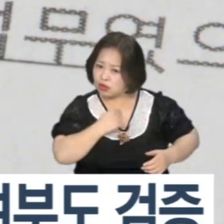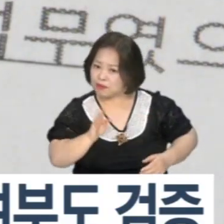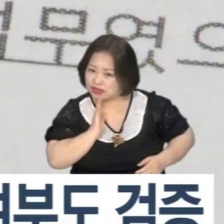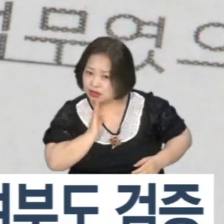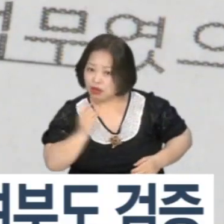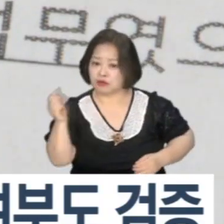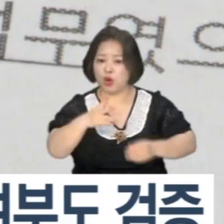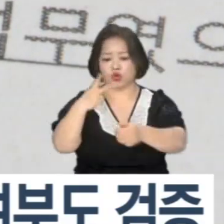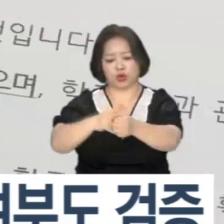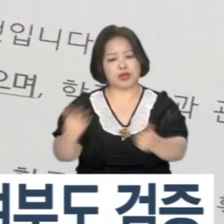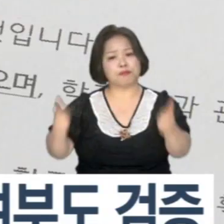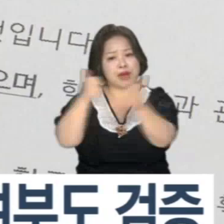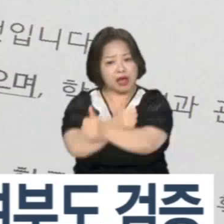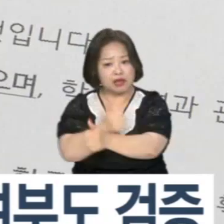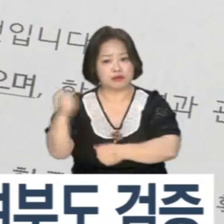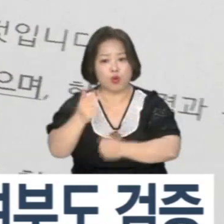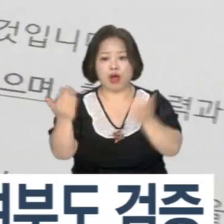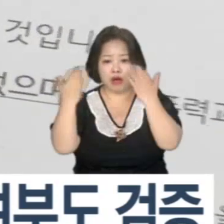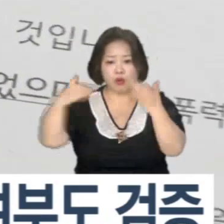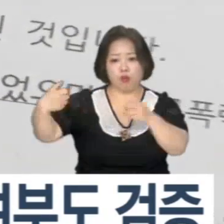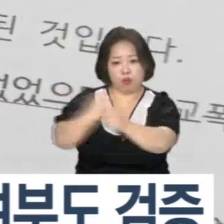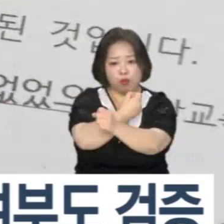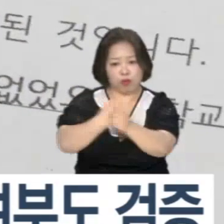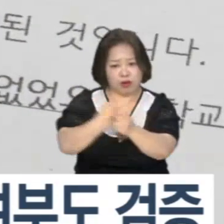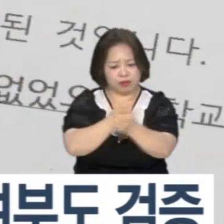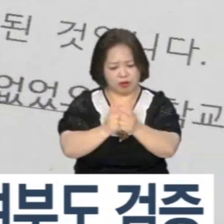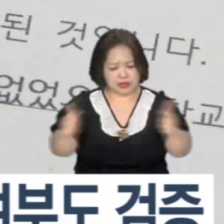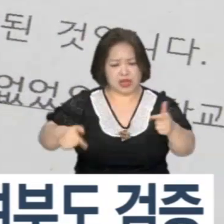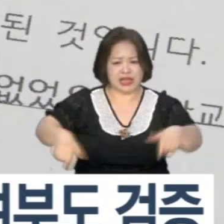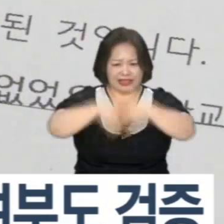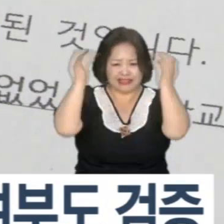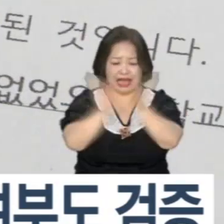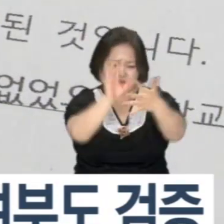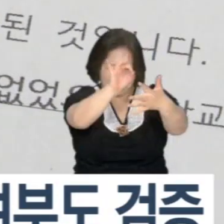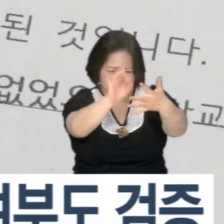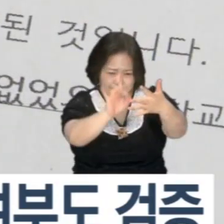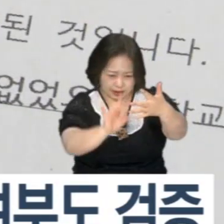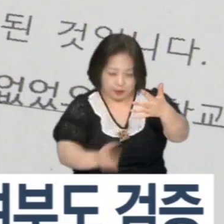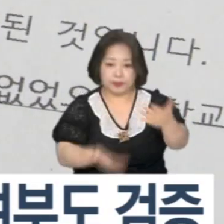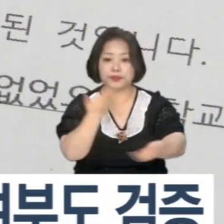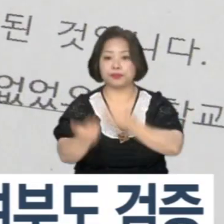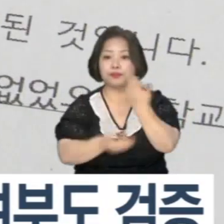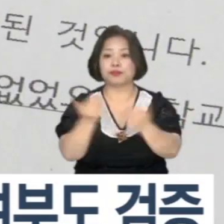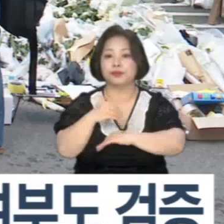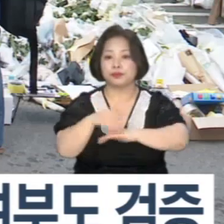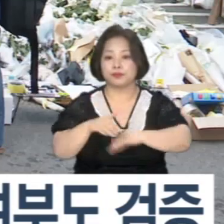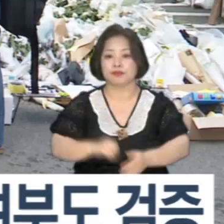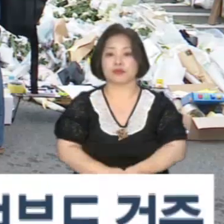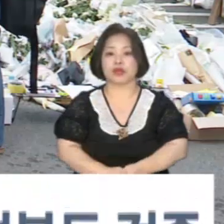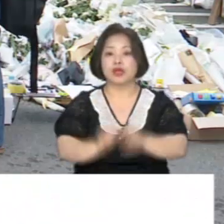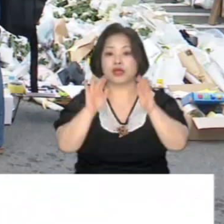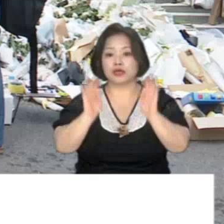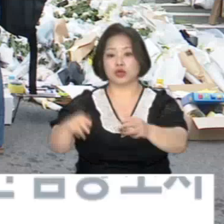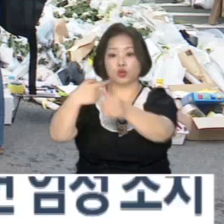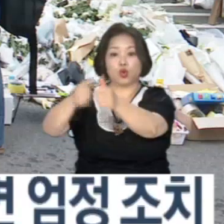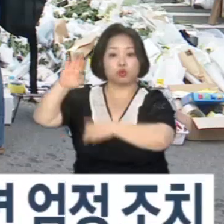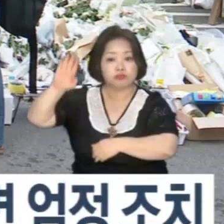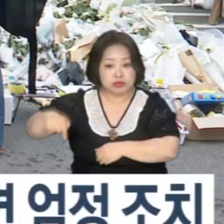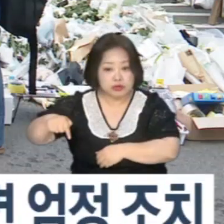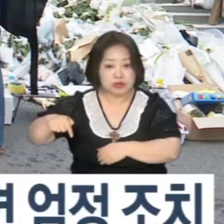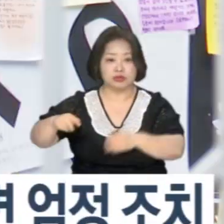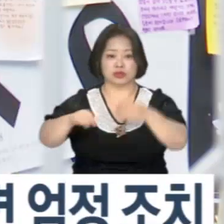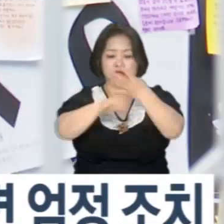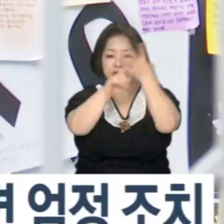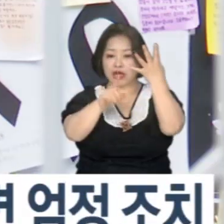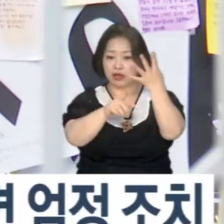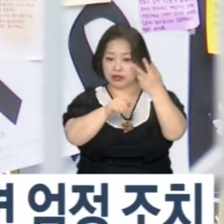담임교체 현황 학교 폭력 관련 사항 처리 현황 등을 모두 들여다보겠다는 겁니다 당국의 조사는 28일까지